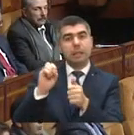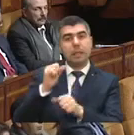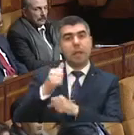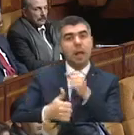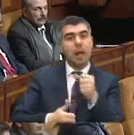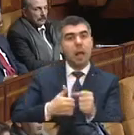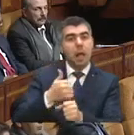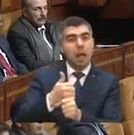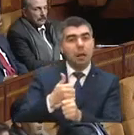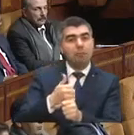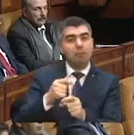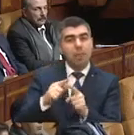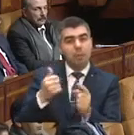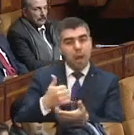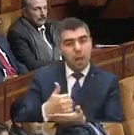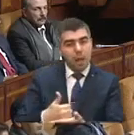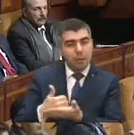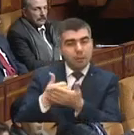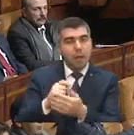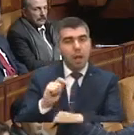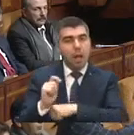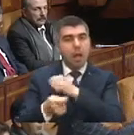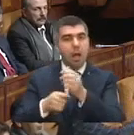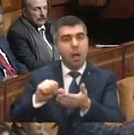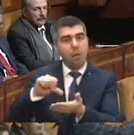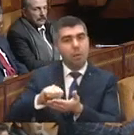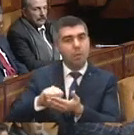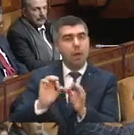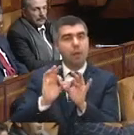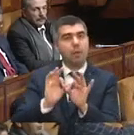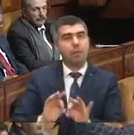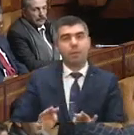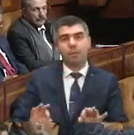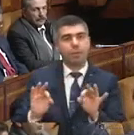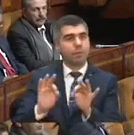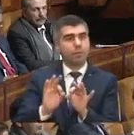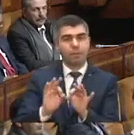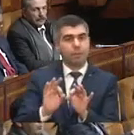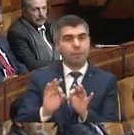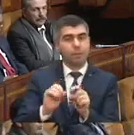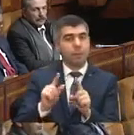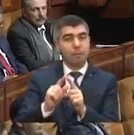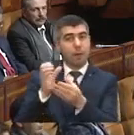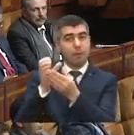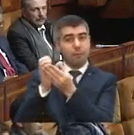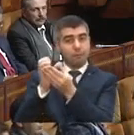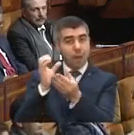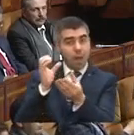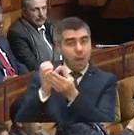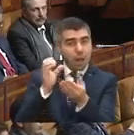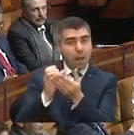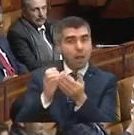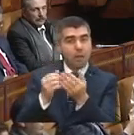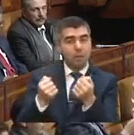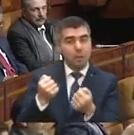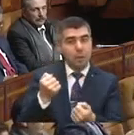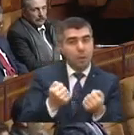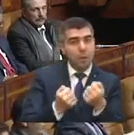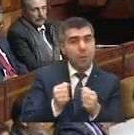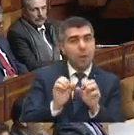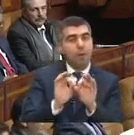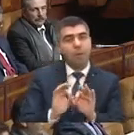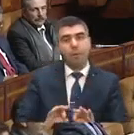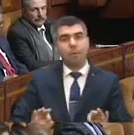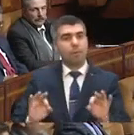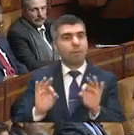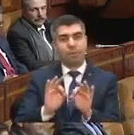مبادره تجاه العالم القروي ما عدا المبادره اليتيمه ديال ديال ديال النقل المزدوج. كنظن في تاريخ سي امسكان لانه كان وزير